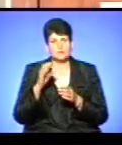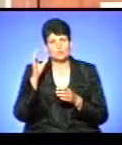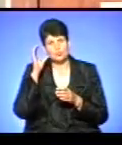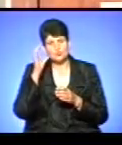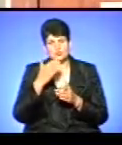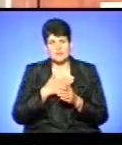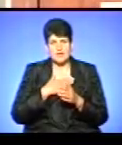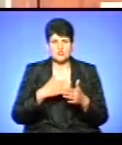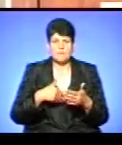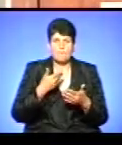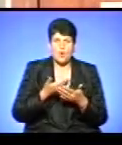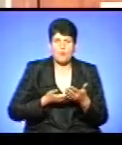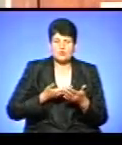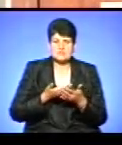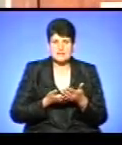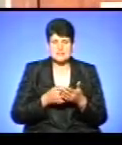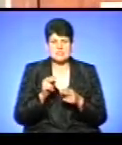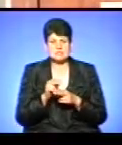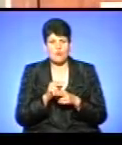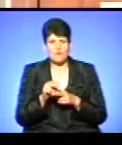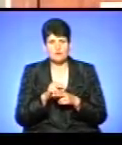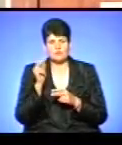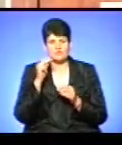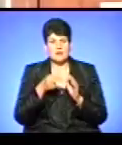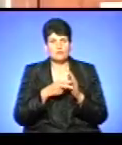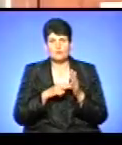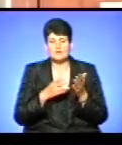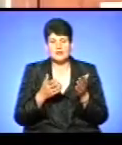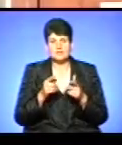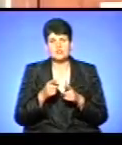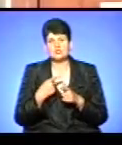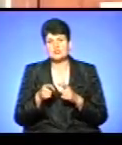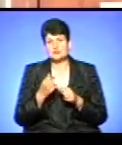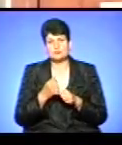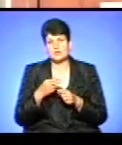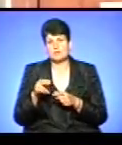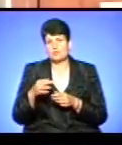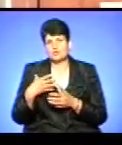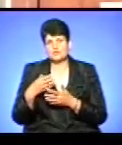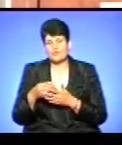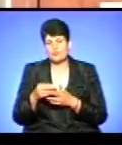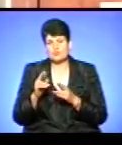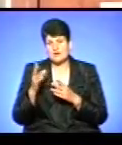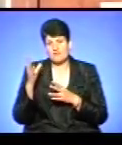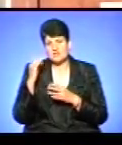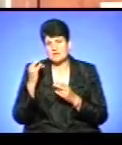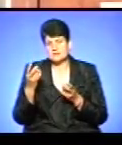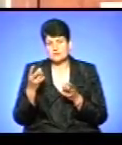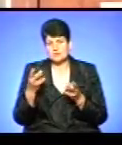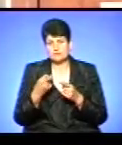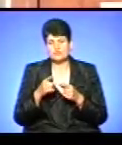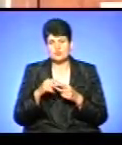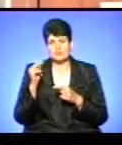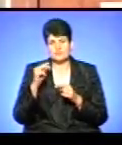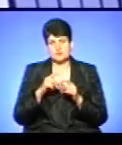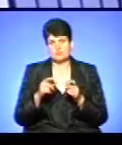наших пропозицій і, власне, зауважень до навчального плану, чи зробили по-своєму, як вважали за потрібне у даному